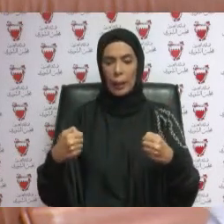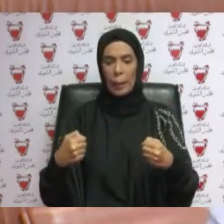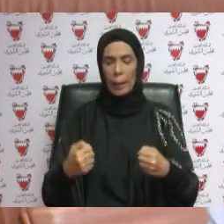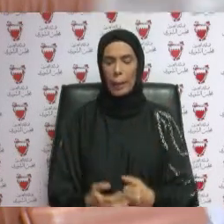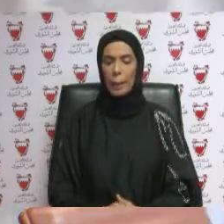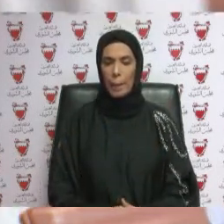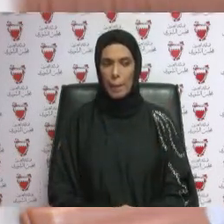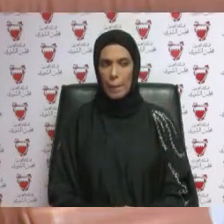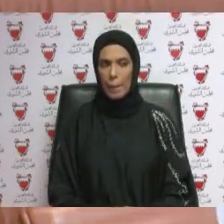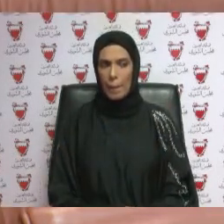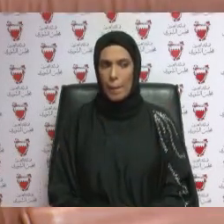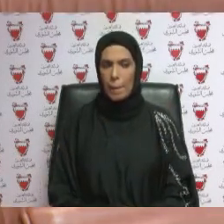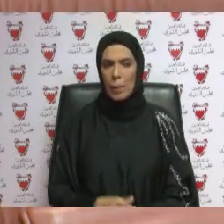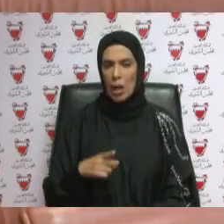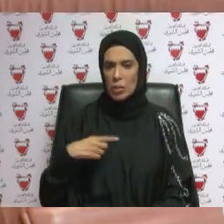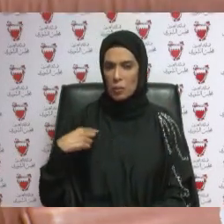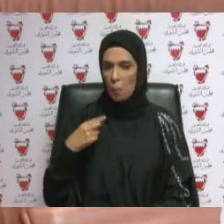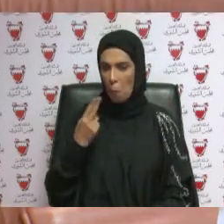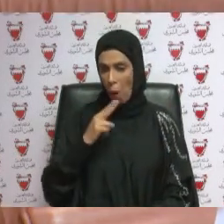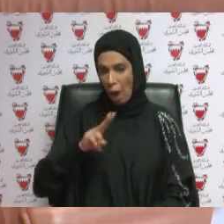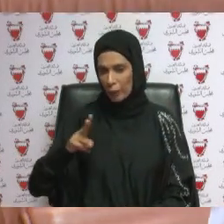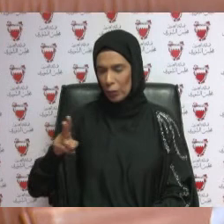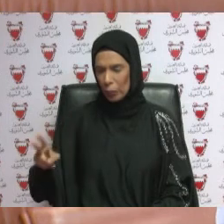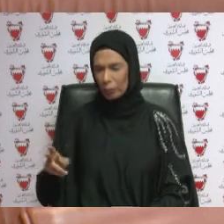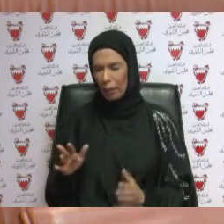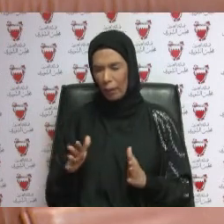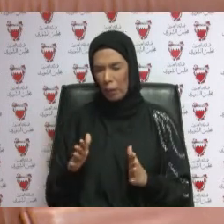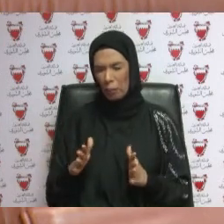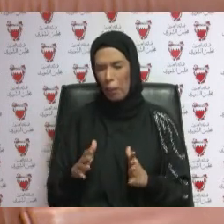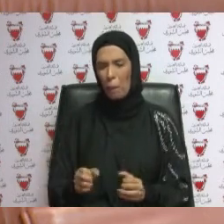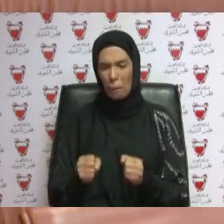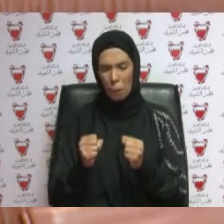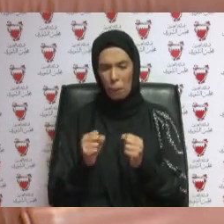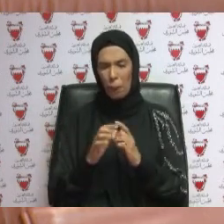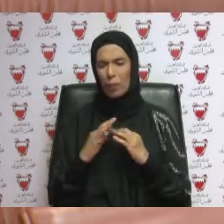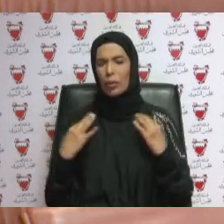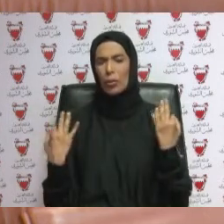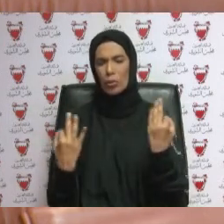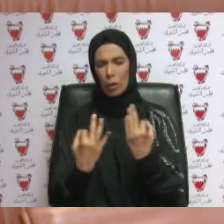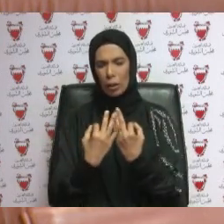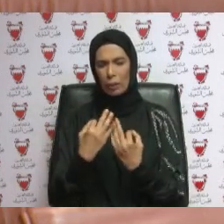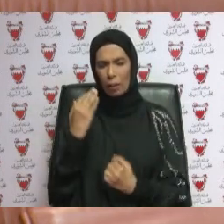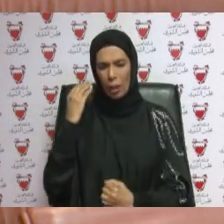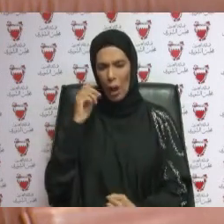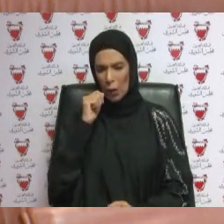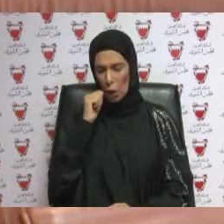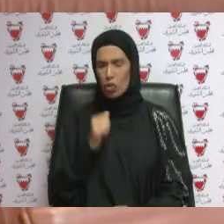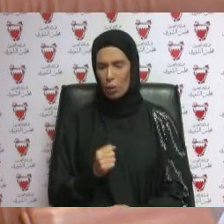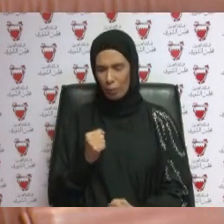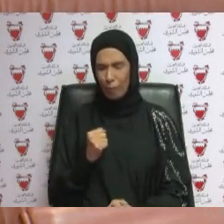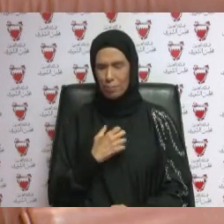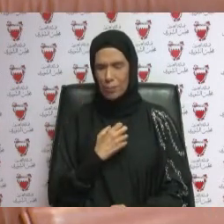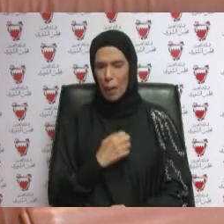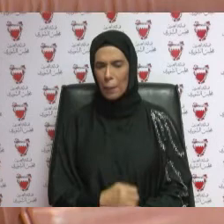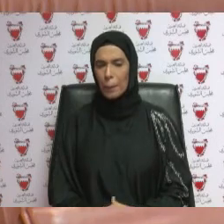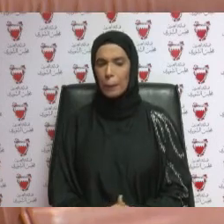ولكن بأسماء مستعارة خوفا من قساوة المجتمع وقساوة الرجل أيضا. معالي